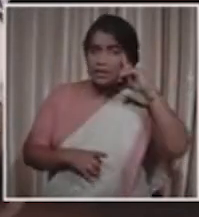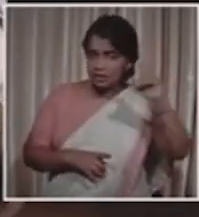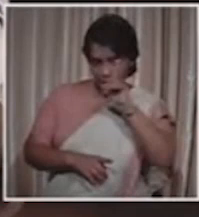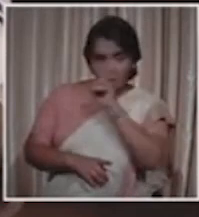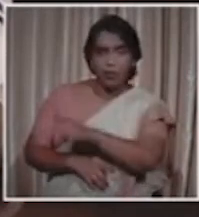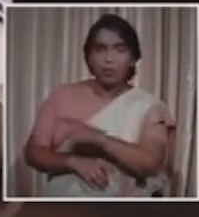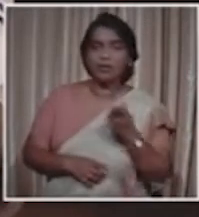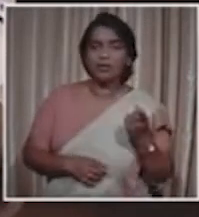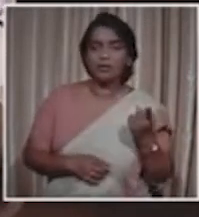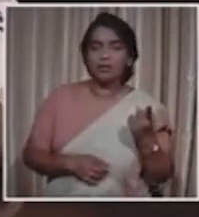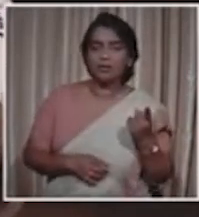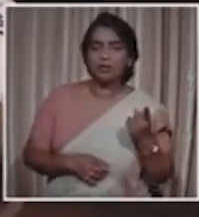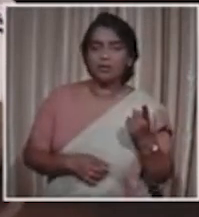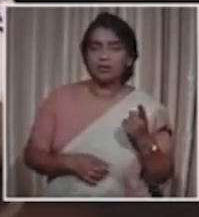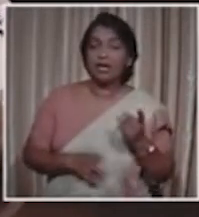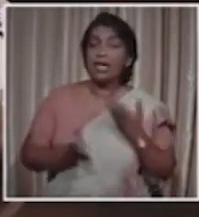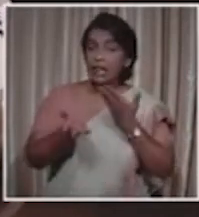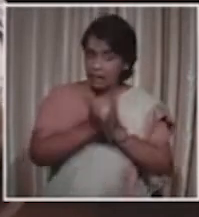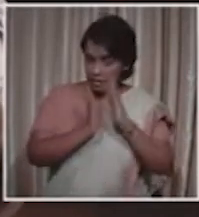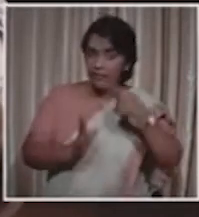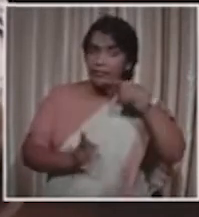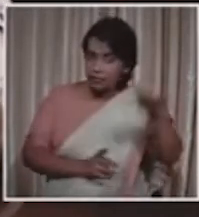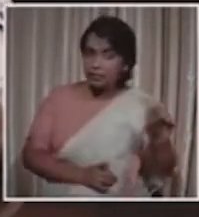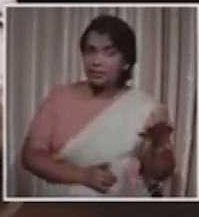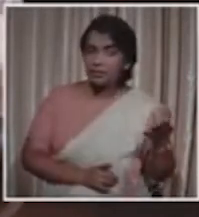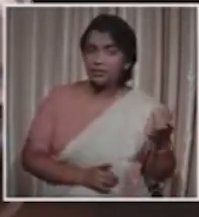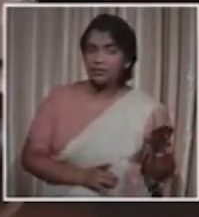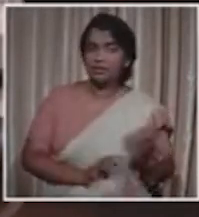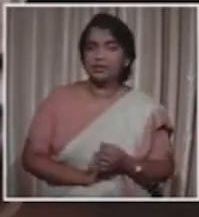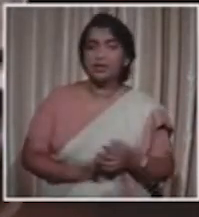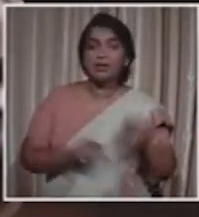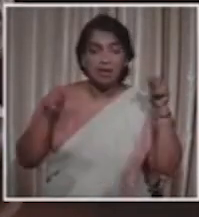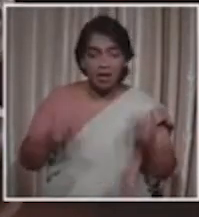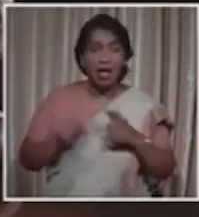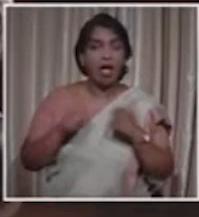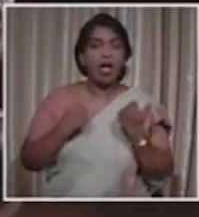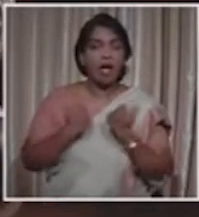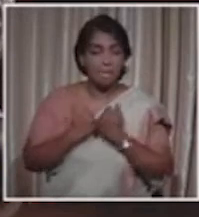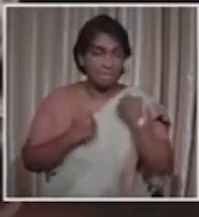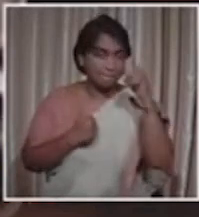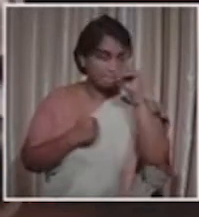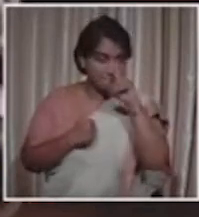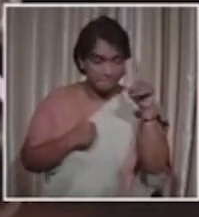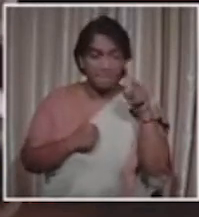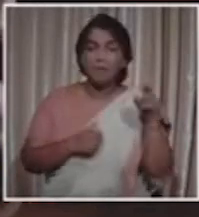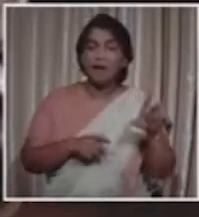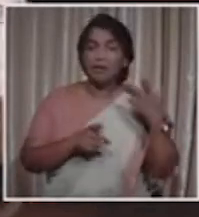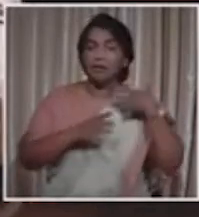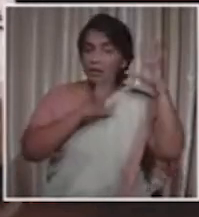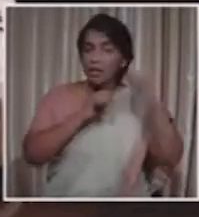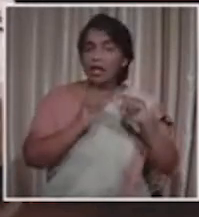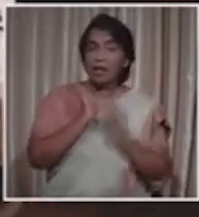කරාද ඉන්දියාවට කතා කරාද මේ අප්‍රේල් මාසේ ගෙවන්න තියෙන ලෝන්ස්